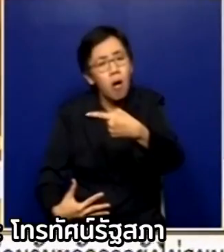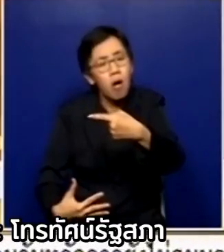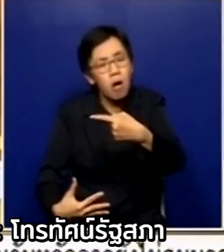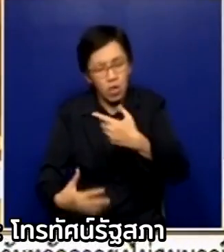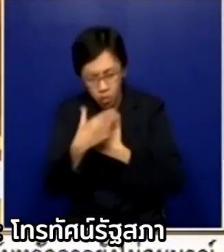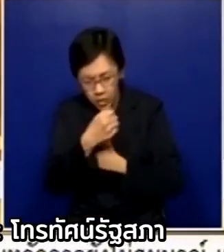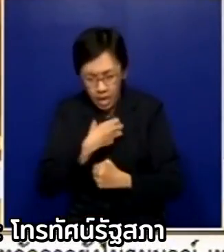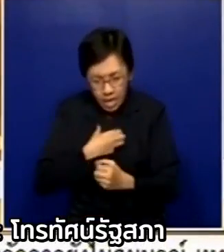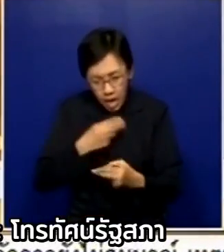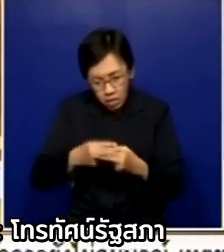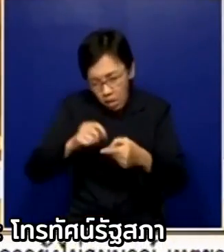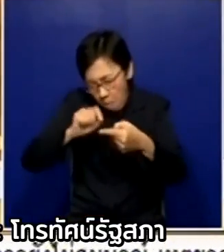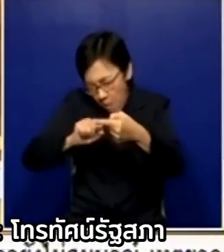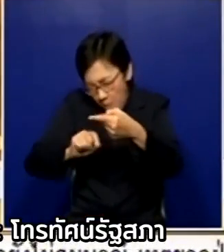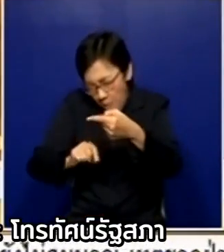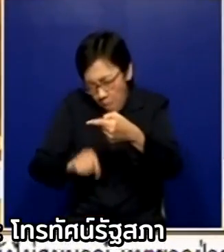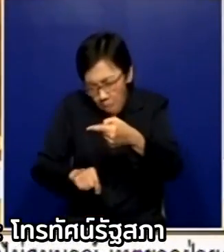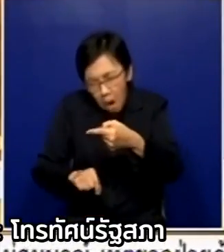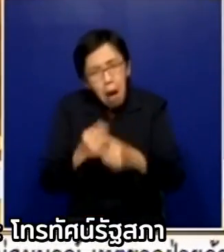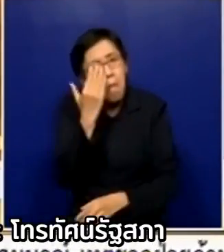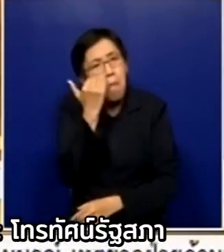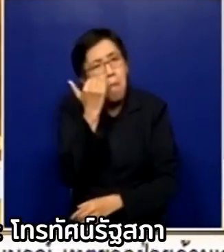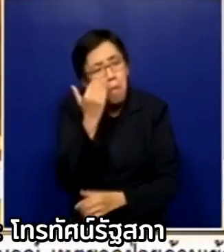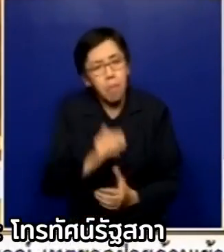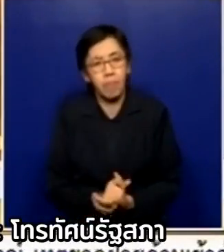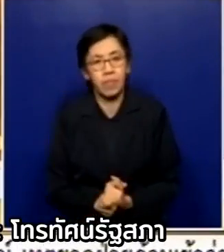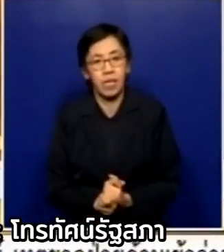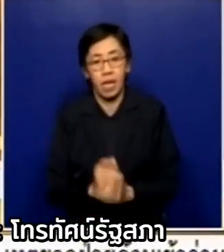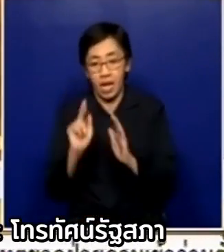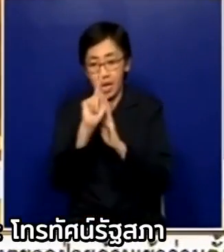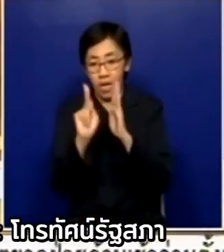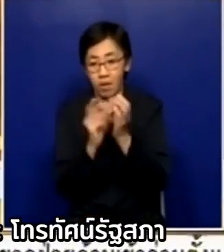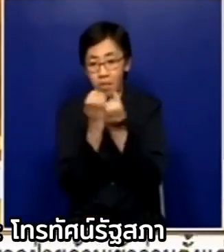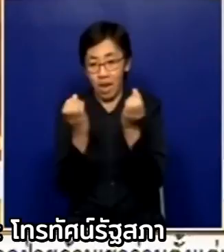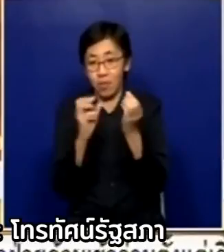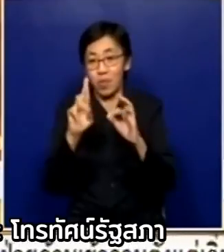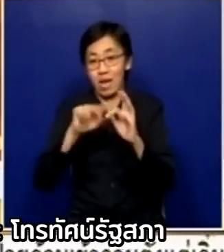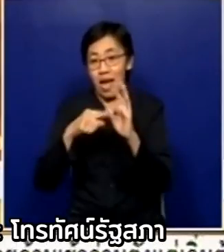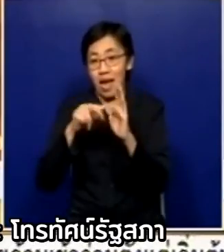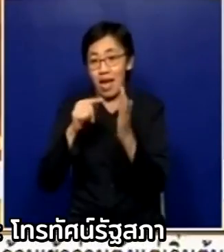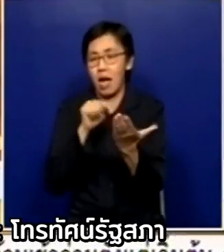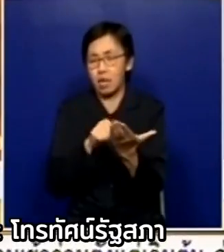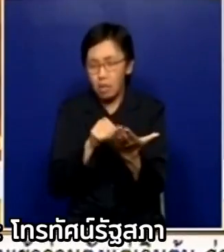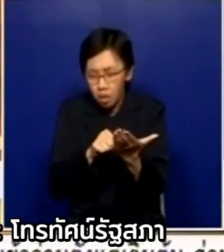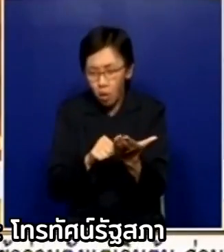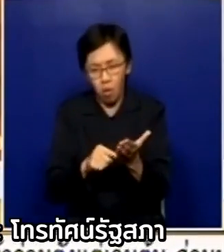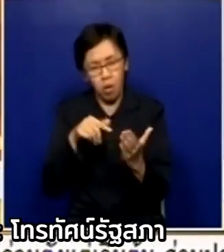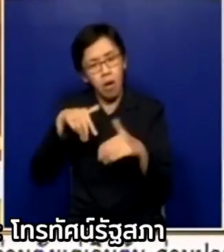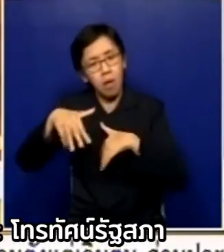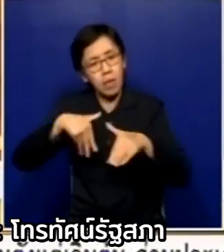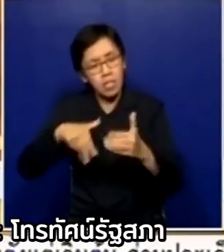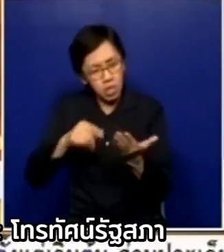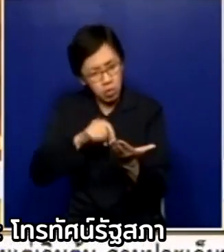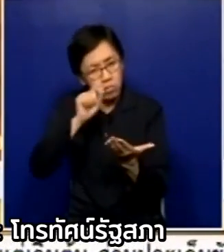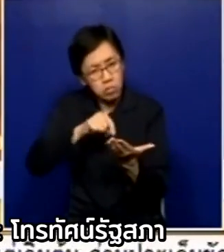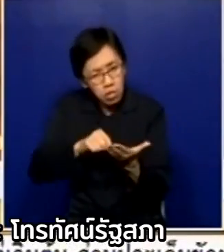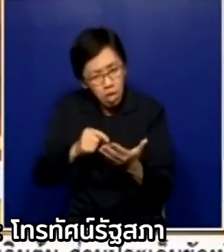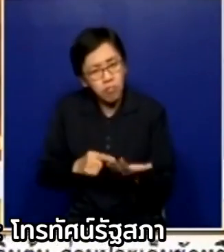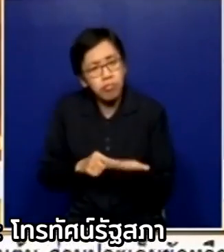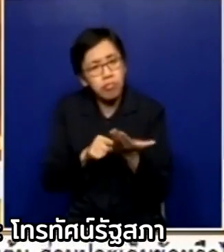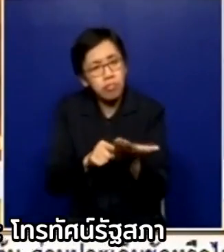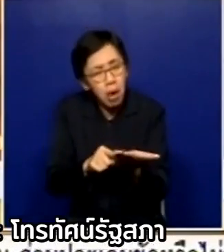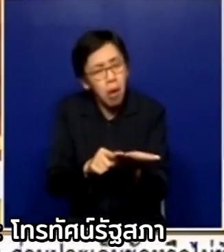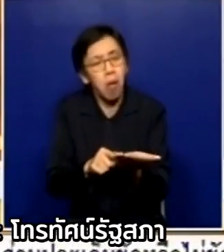ชื่อในร่างฉบับนี้เพราะว่าร่างจะแบบนี้มาจาก